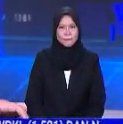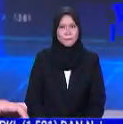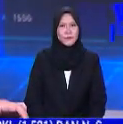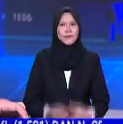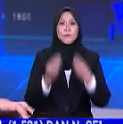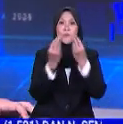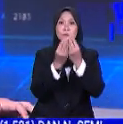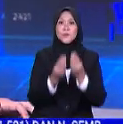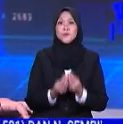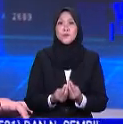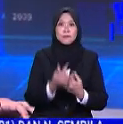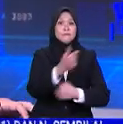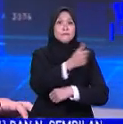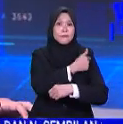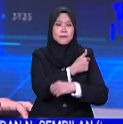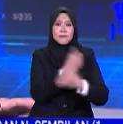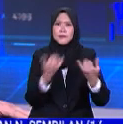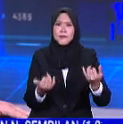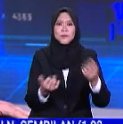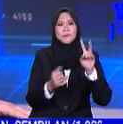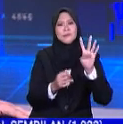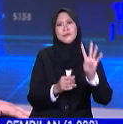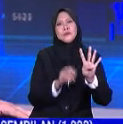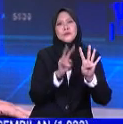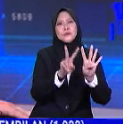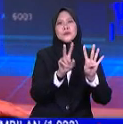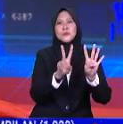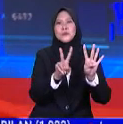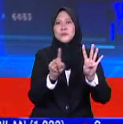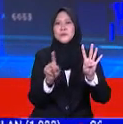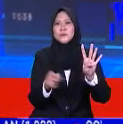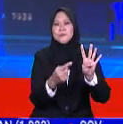kadar vaksinasi hariannya mencecah